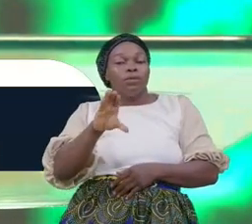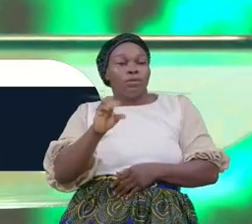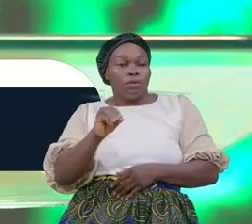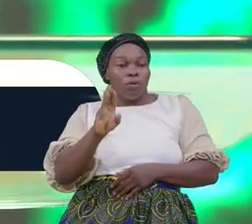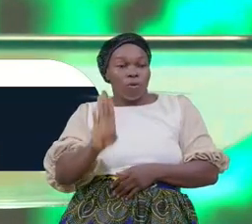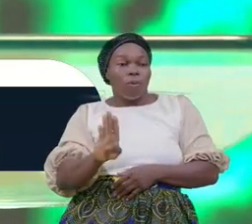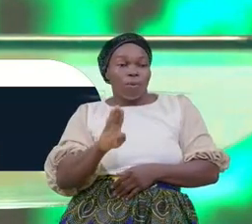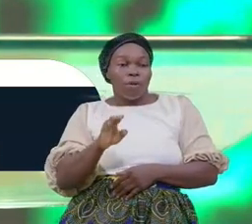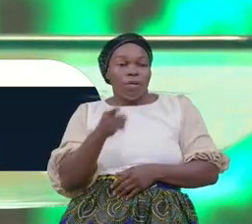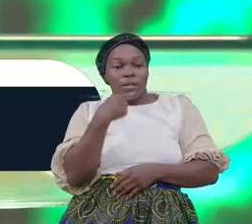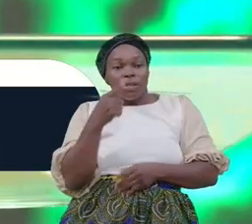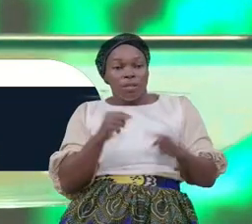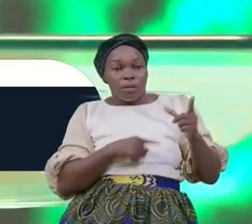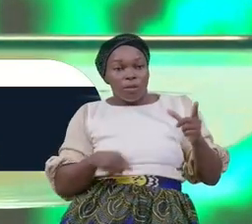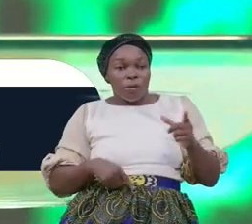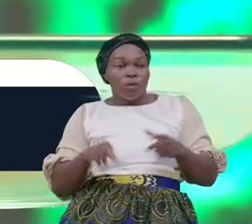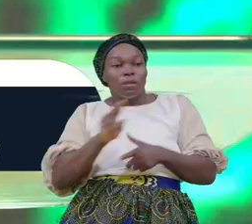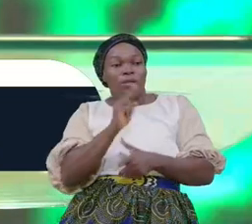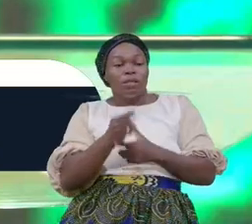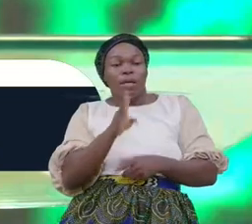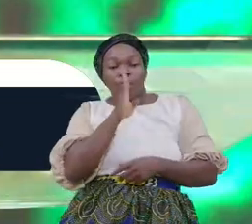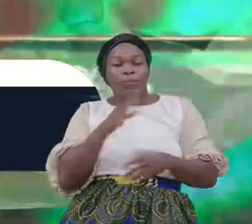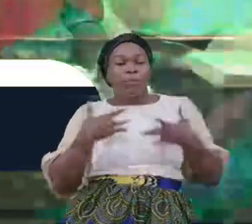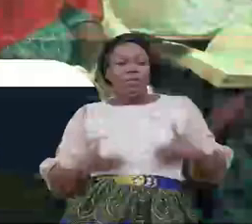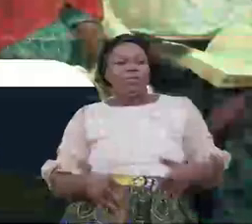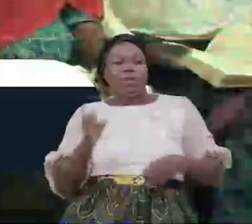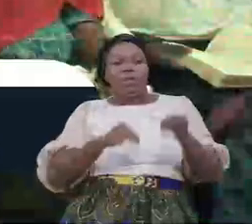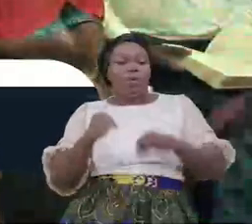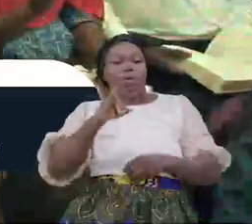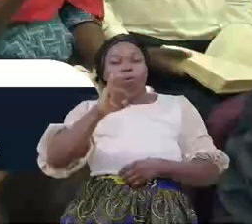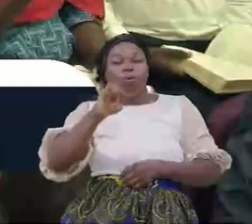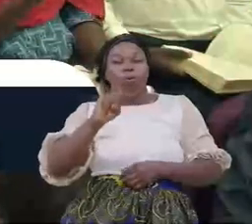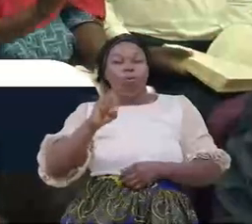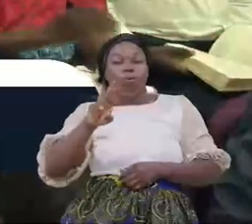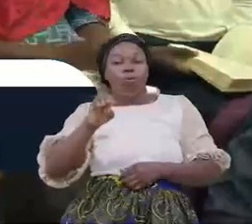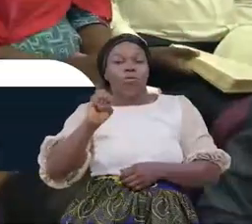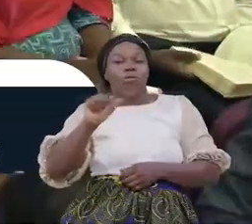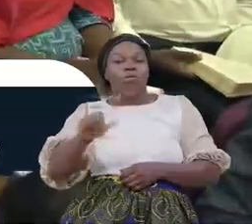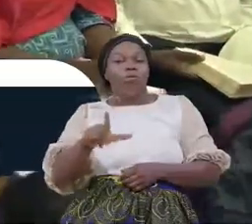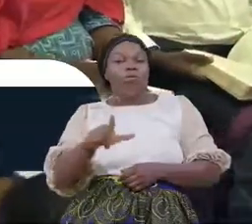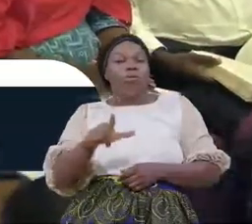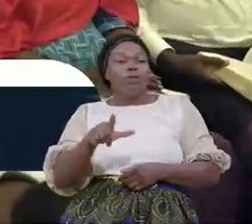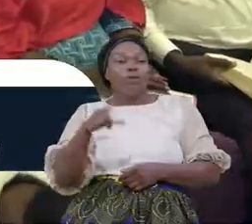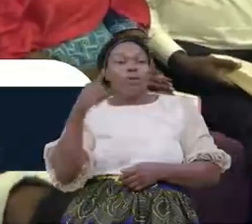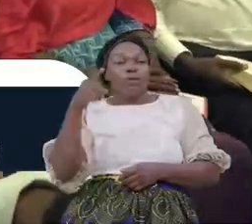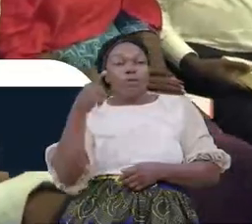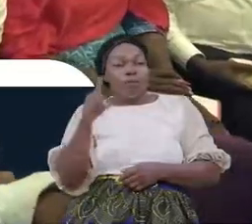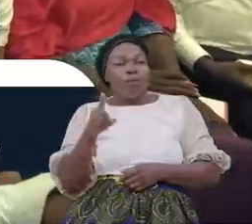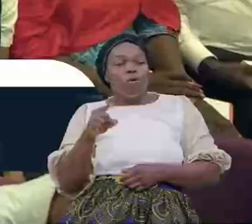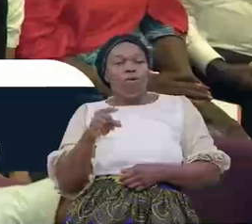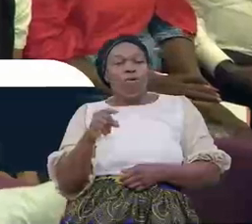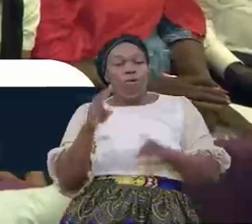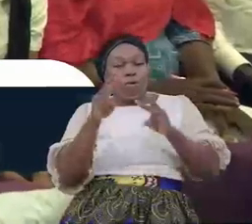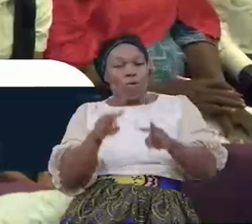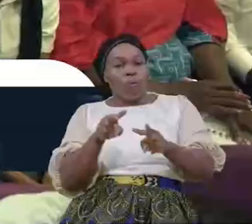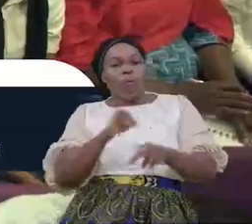pas, Israël, car je te délivrerai de la terre lointaine. Je délivrerai